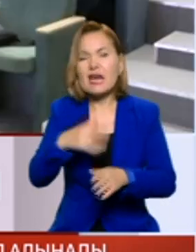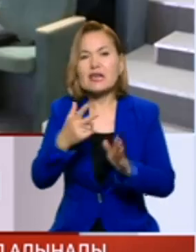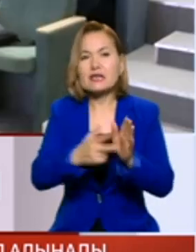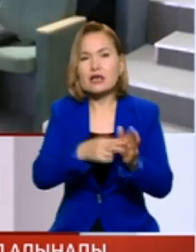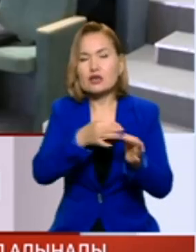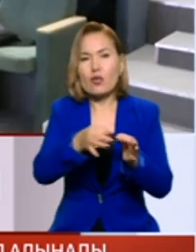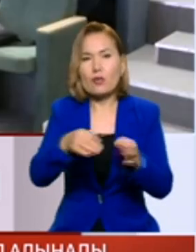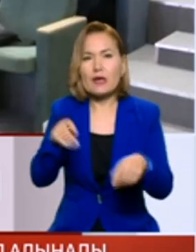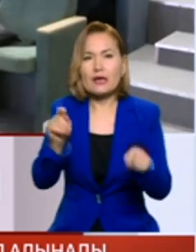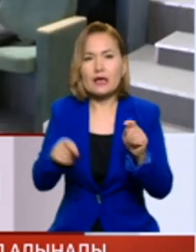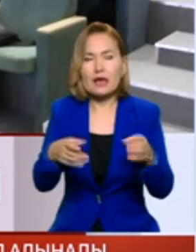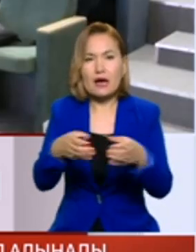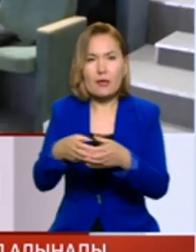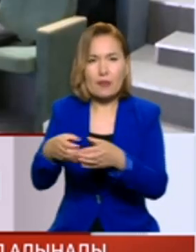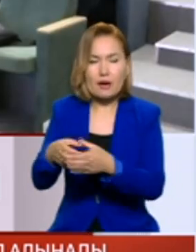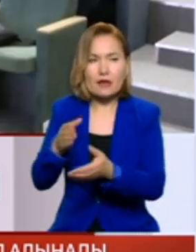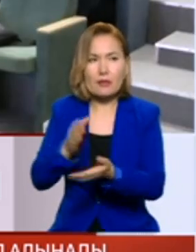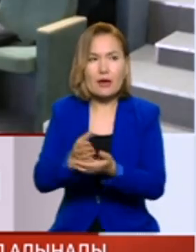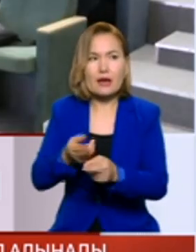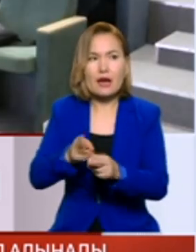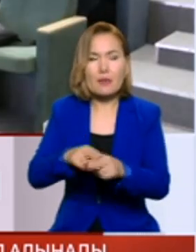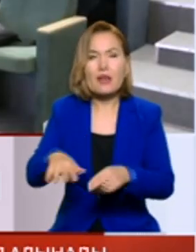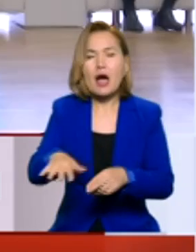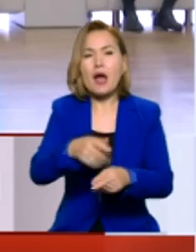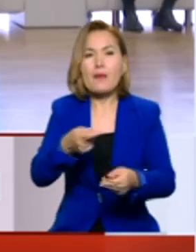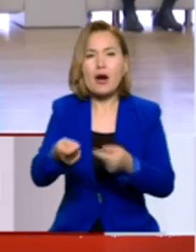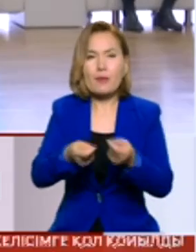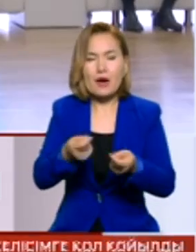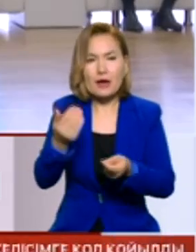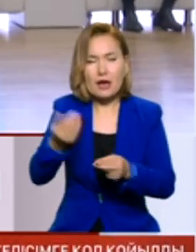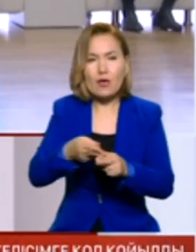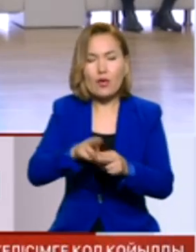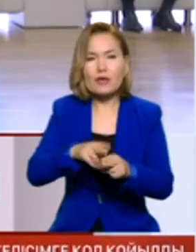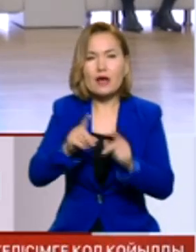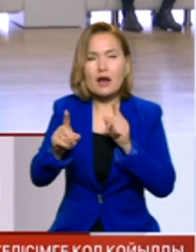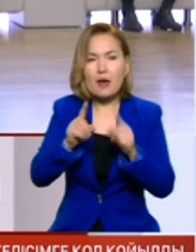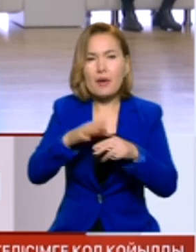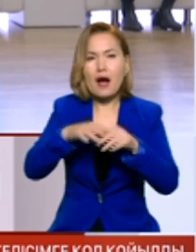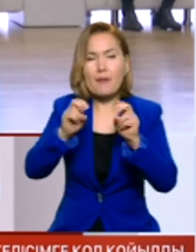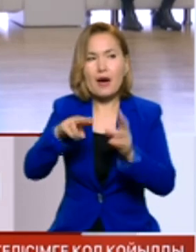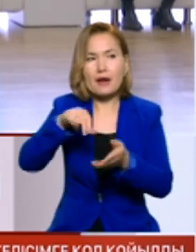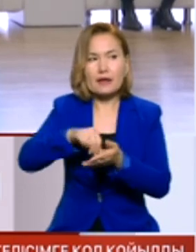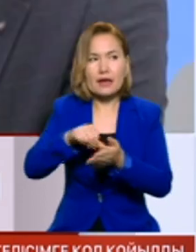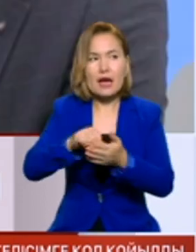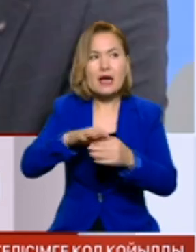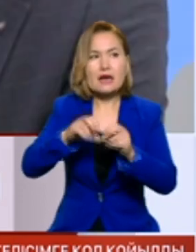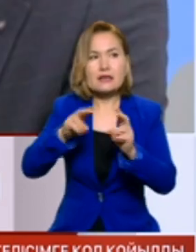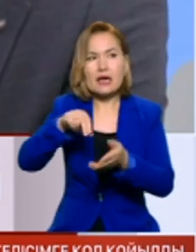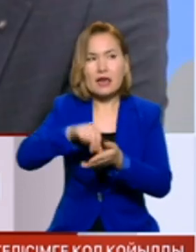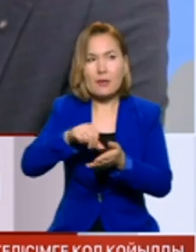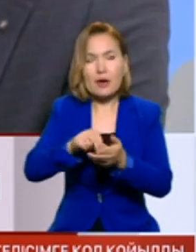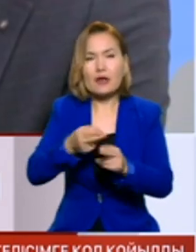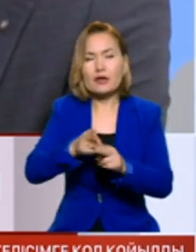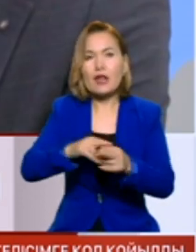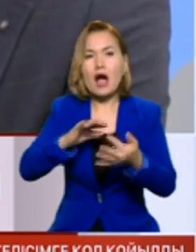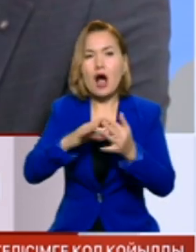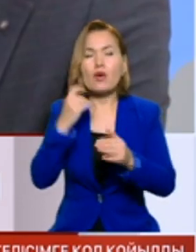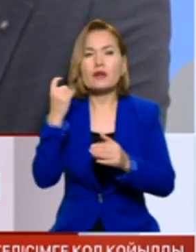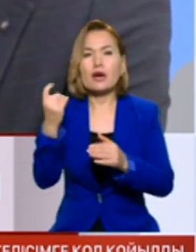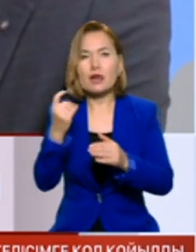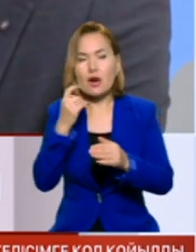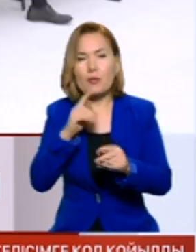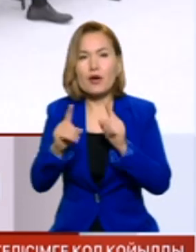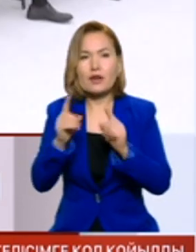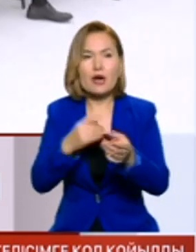облысынан келген делегация. Олар яғни аймақ басшылары, осы саланың мамандары, сарапшылар және осы ауыл шаруашылығы